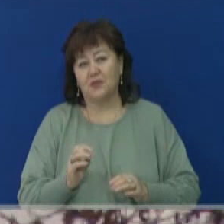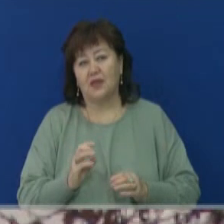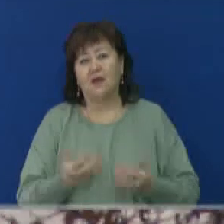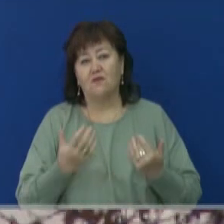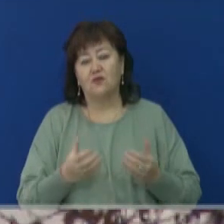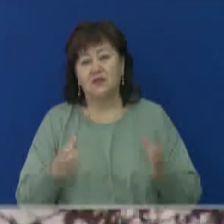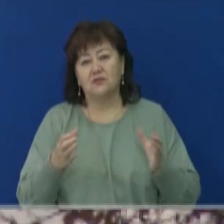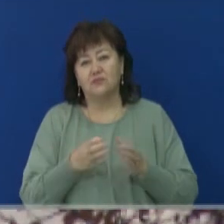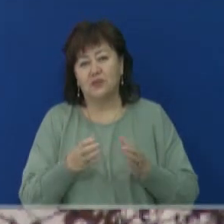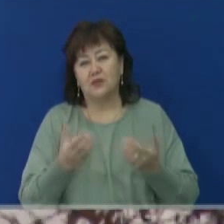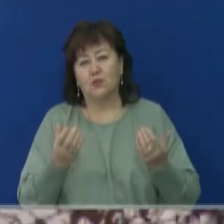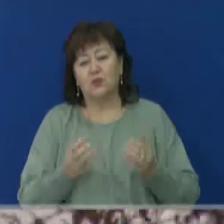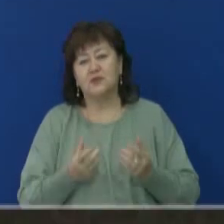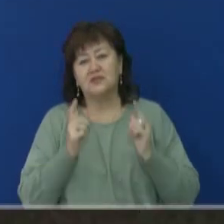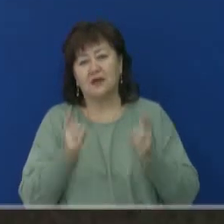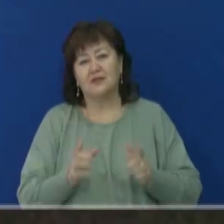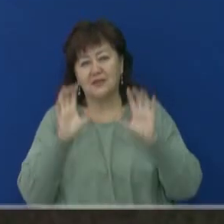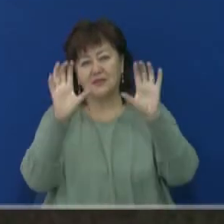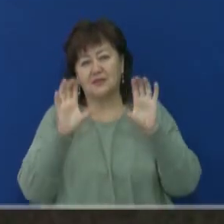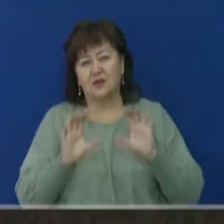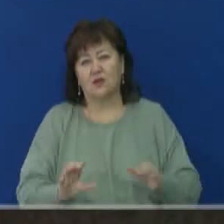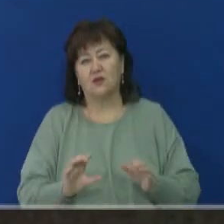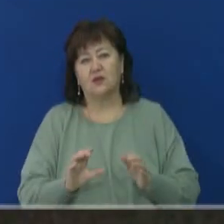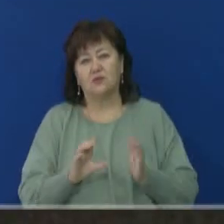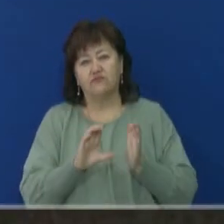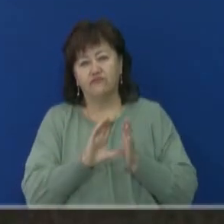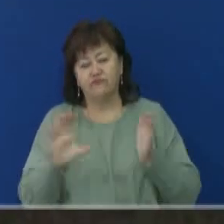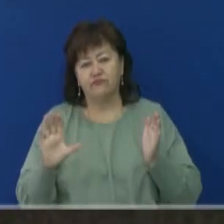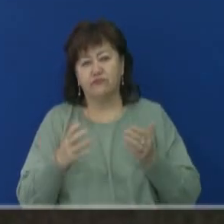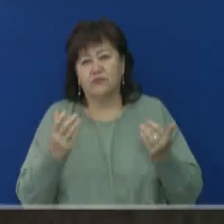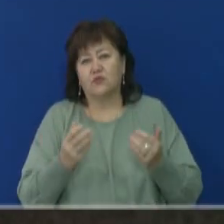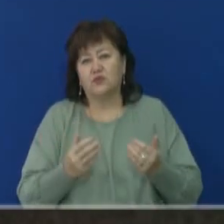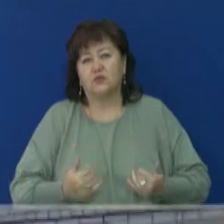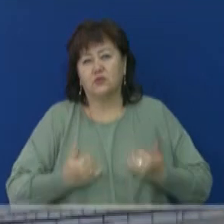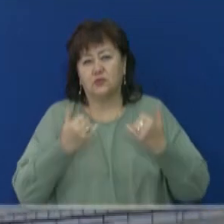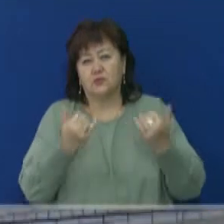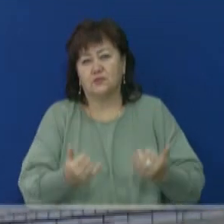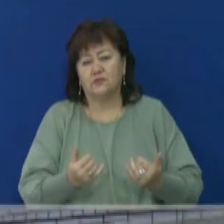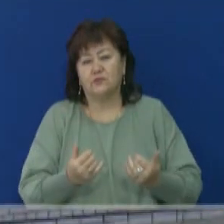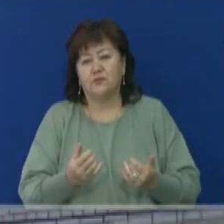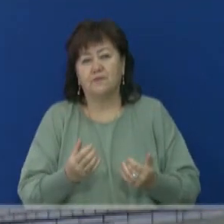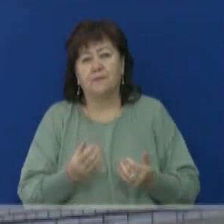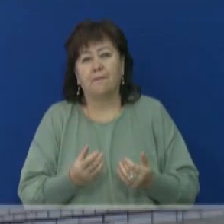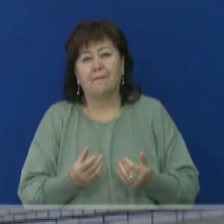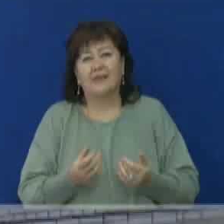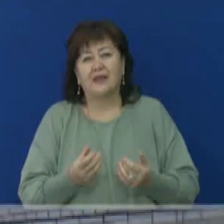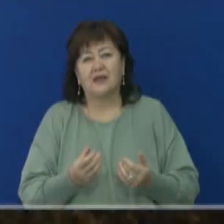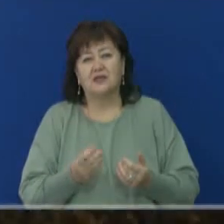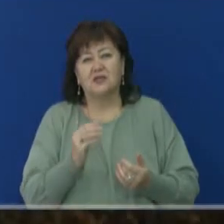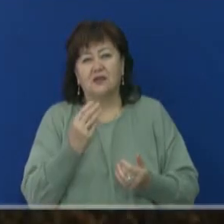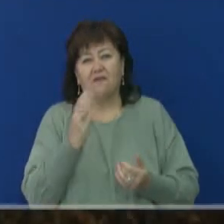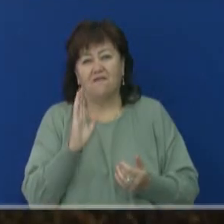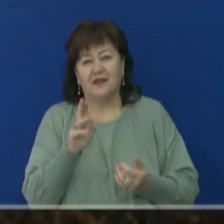монополиялар туралы заңға сәйкес электр энергиясын беру жөндегі реттеліп көрсетілетін қызметті ұсынатын табиғи монополия субъектісі